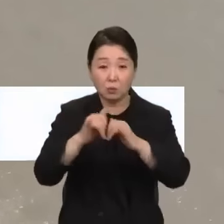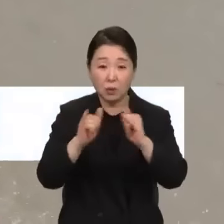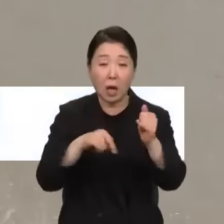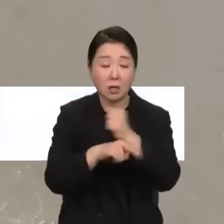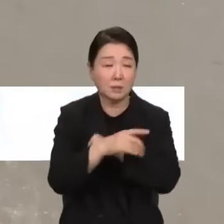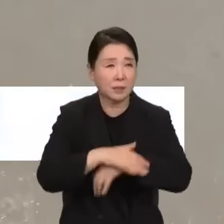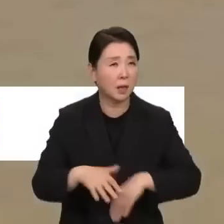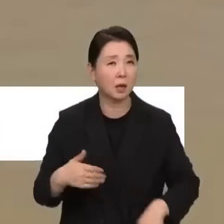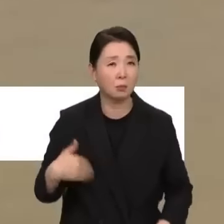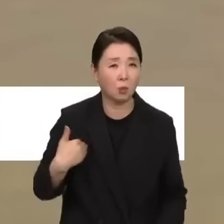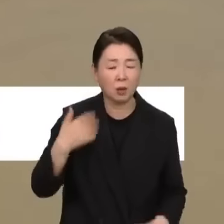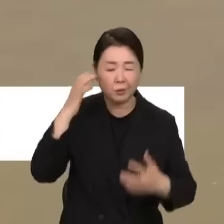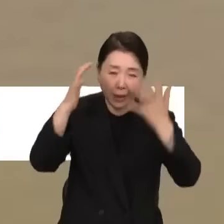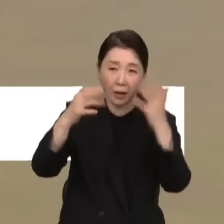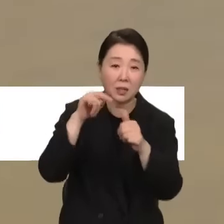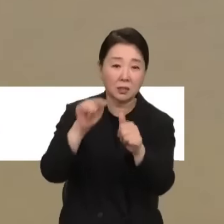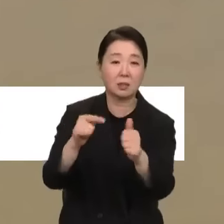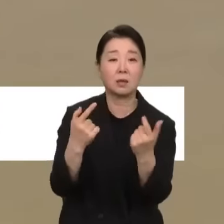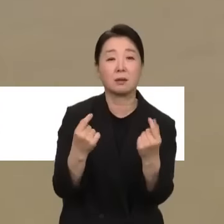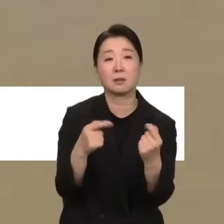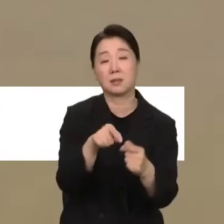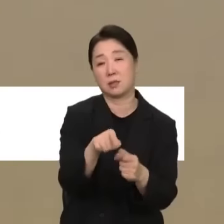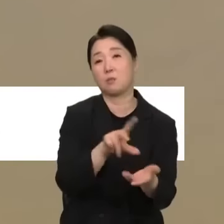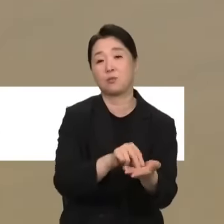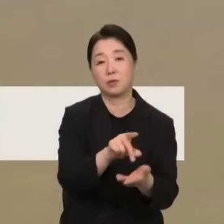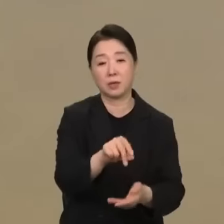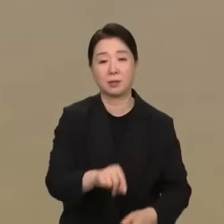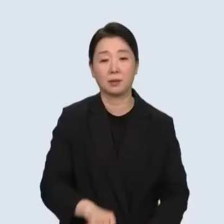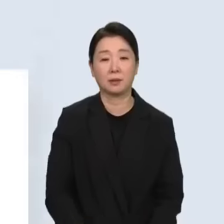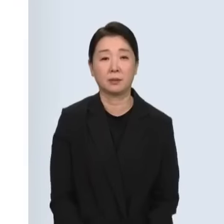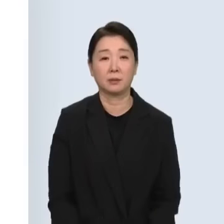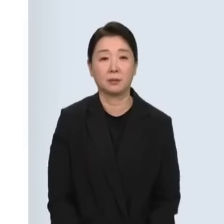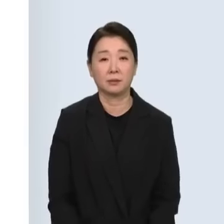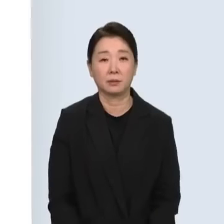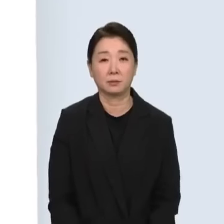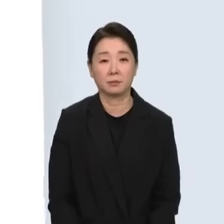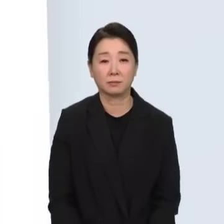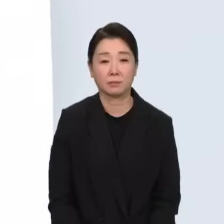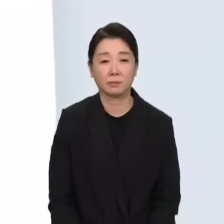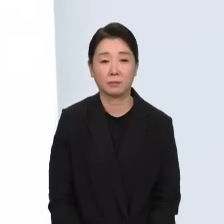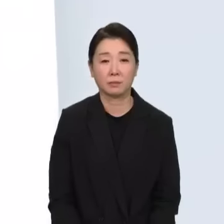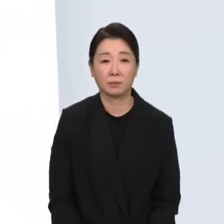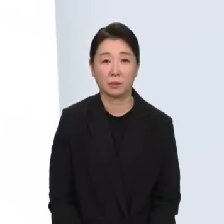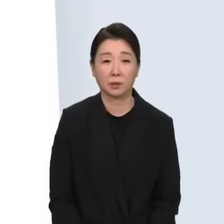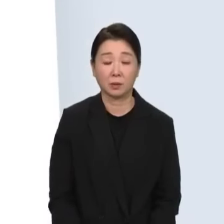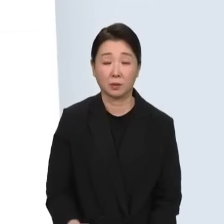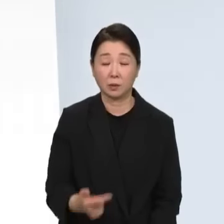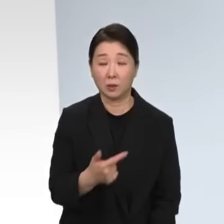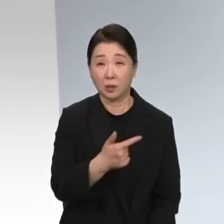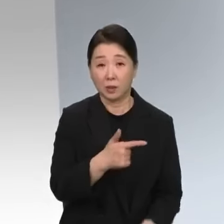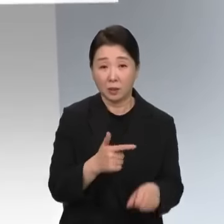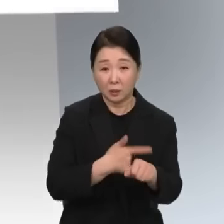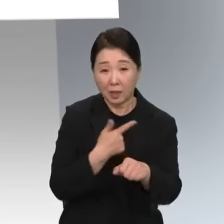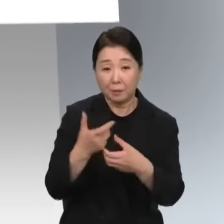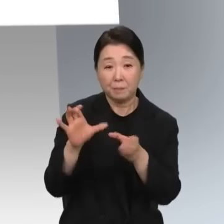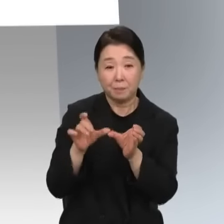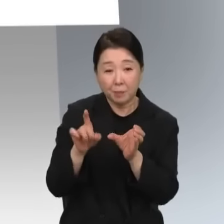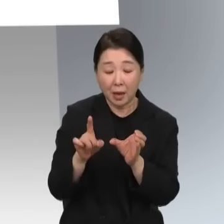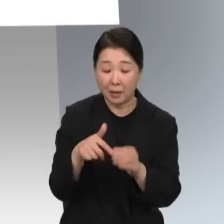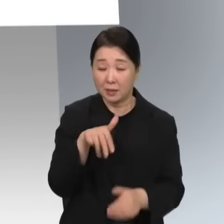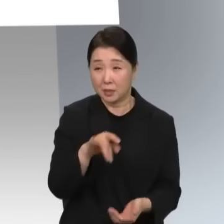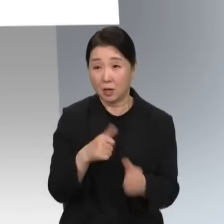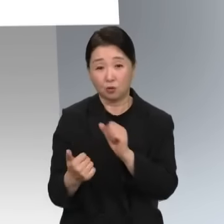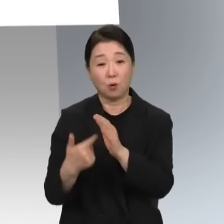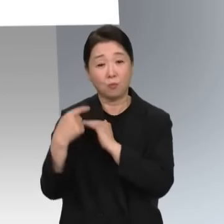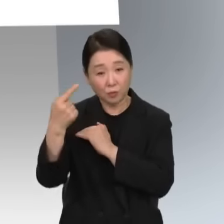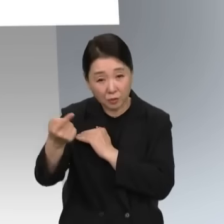잘 모르거나 헷갈리게 지시한 것 자체는 문제일 수 있습니다. 특히 대대 정보과장은 최상병이 순직한 당일